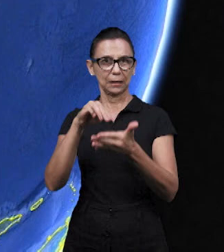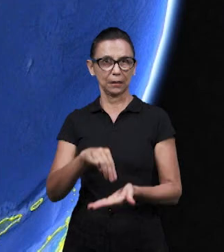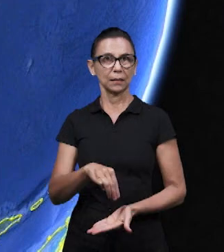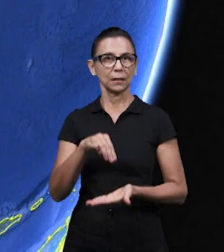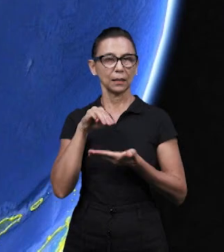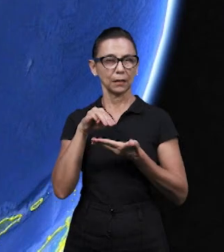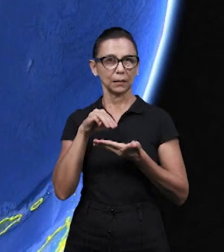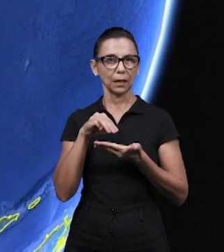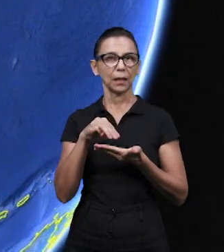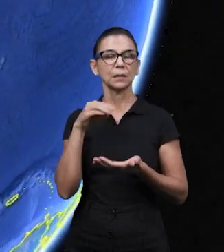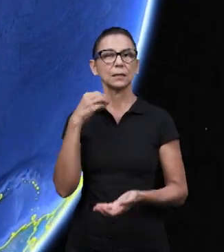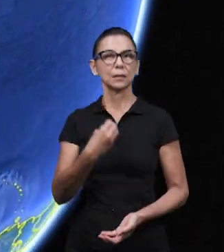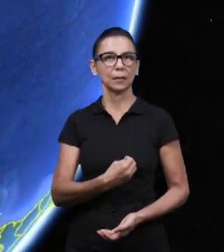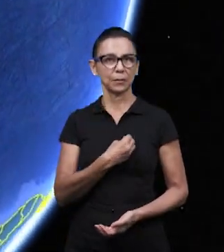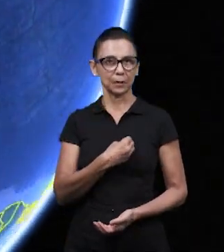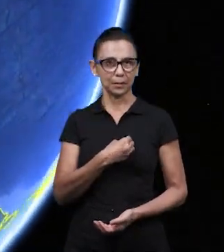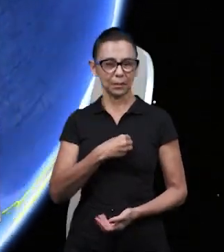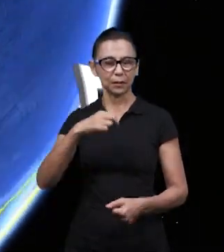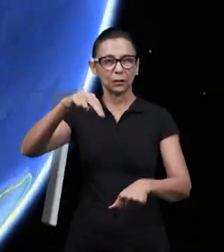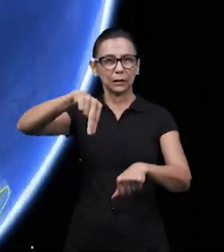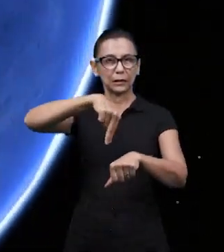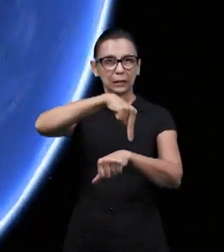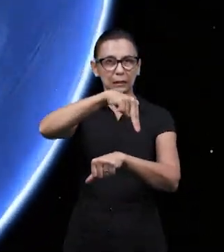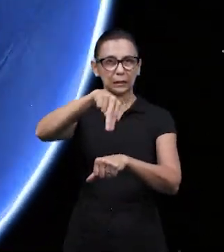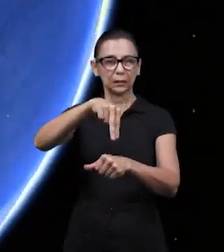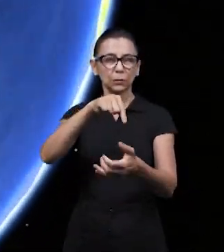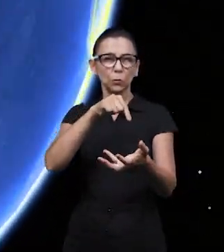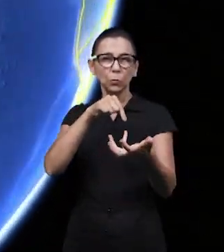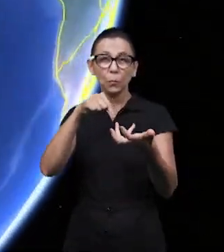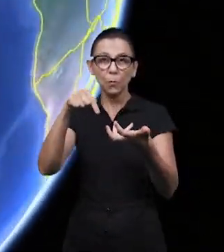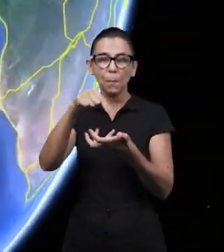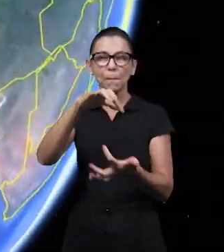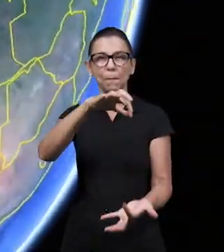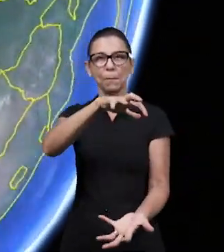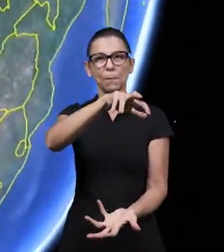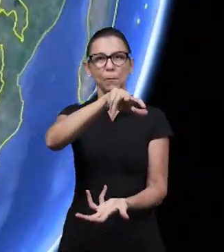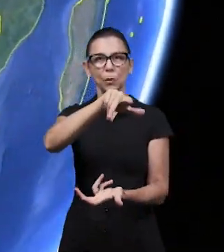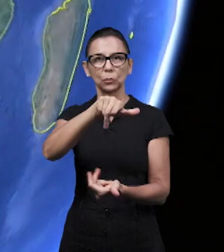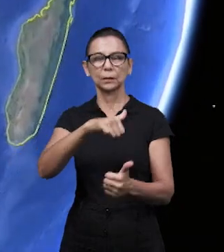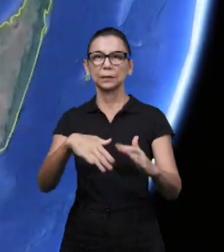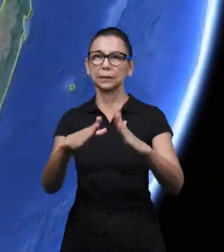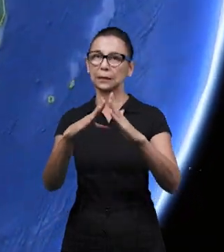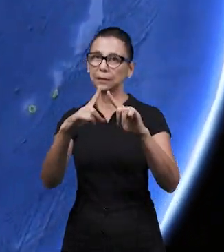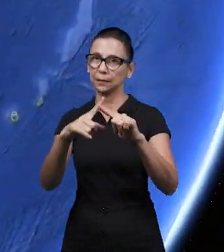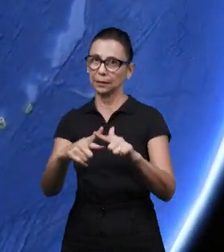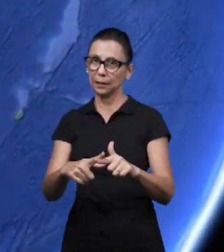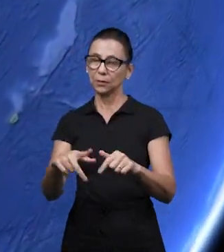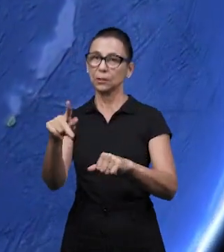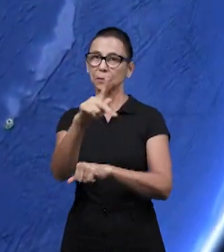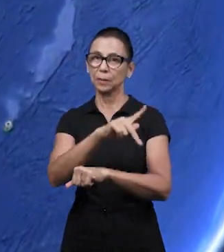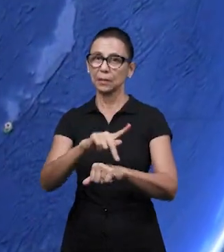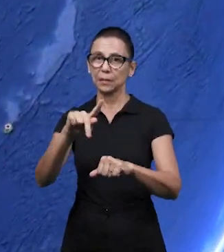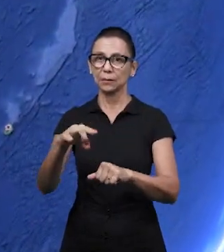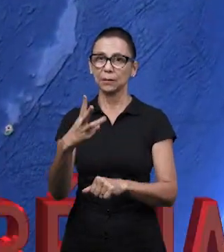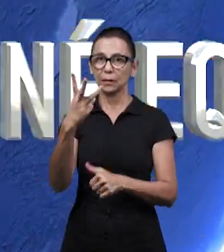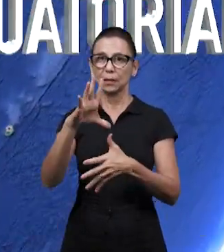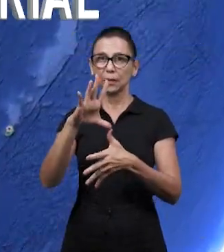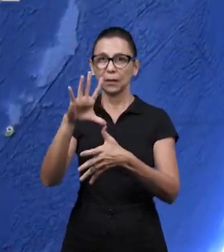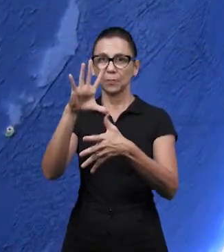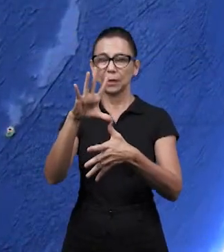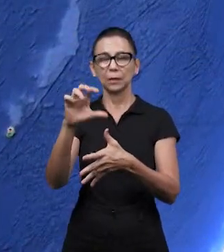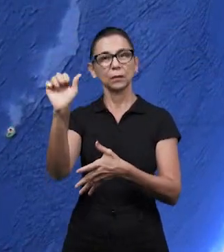chrétienne Maranatha est présente dans des nations de tous les continents de la planète, des églises des pays dans les trois